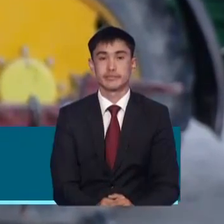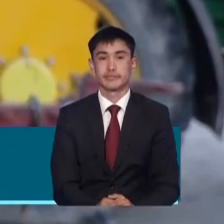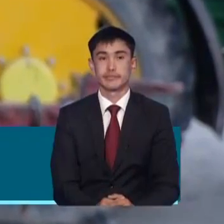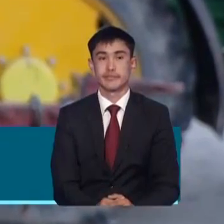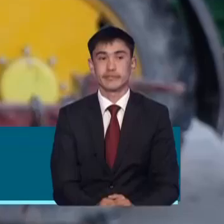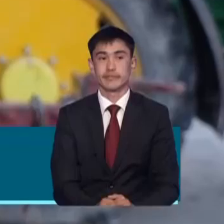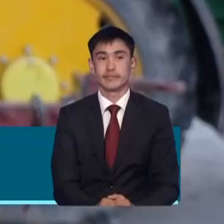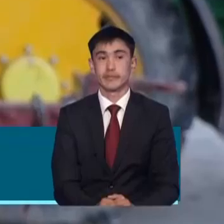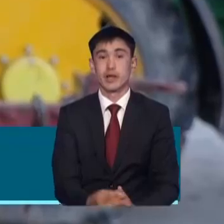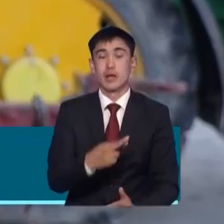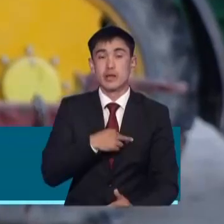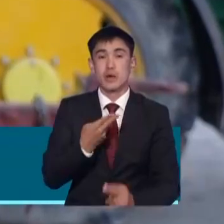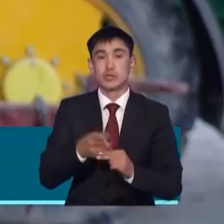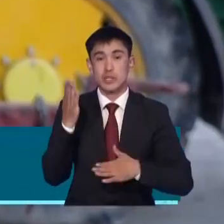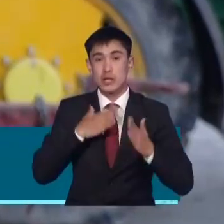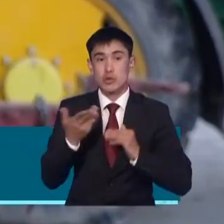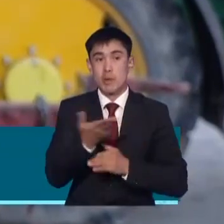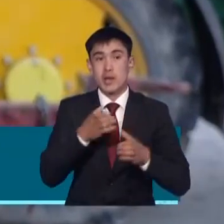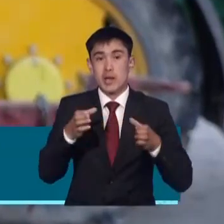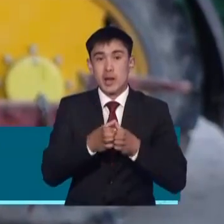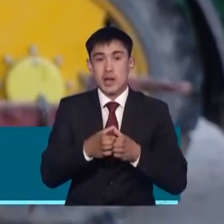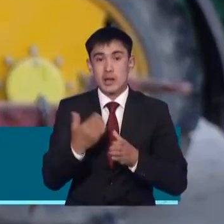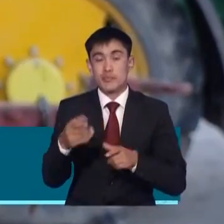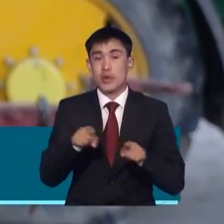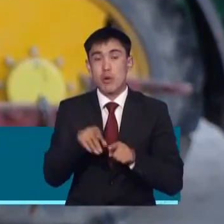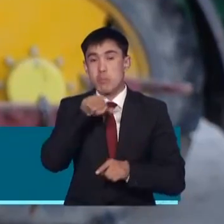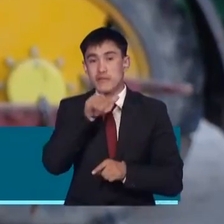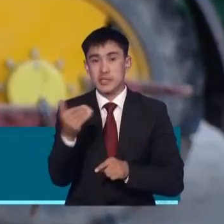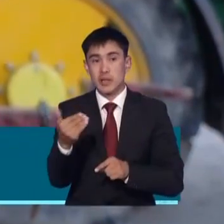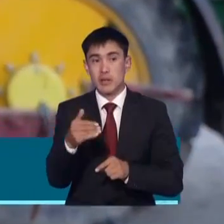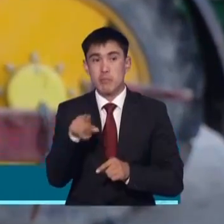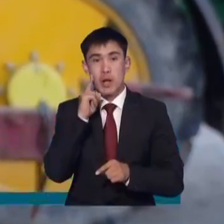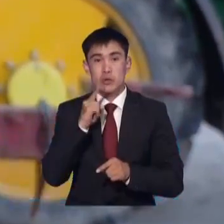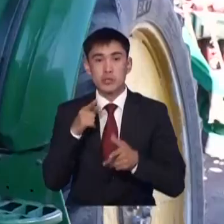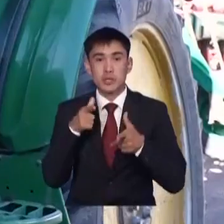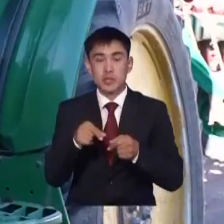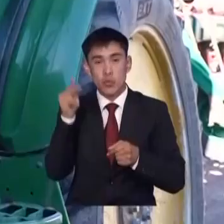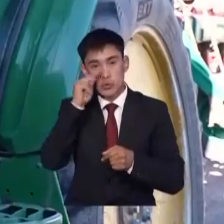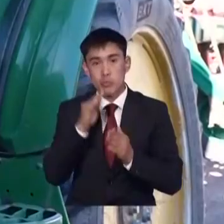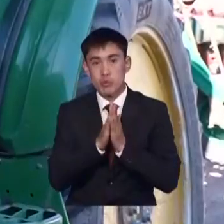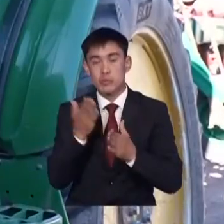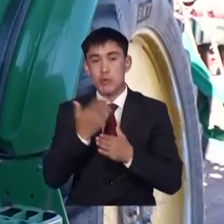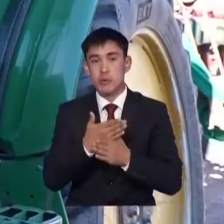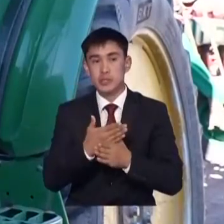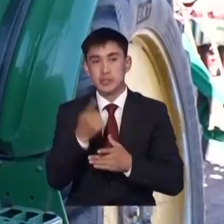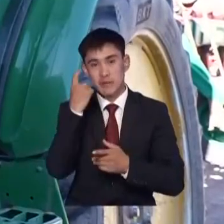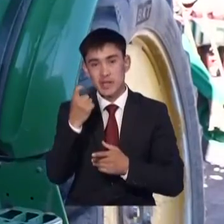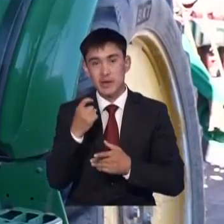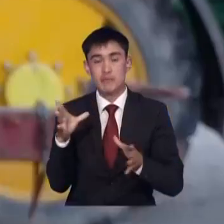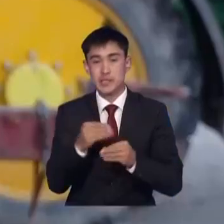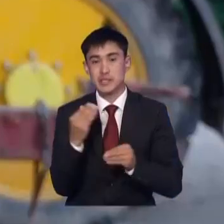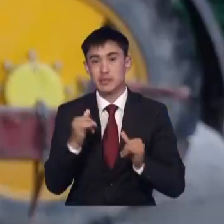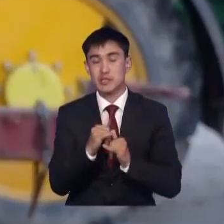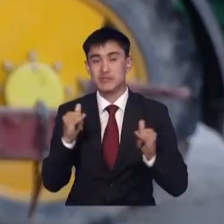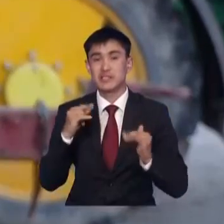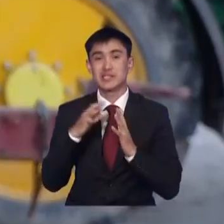году я очень рад что моим коллегой является такой профессионал молодёжь тянется к нему просит помощи или совета вместе с с ним